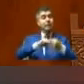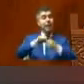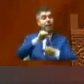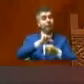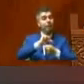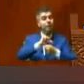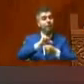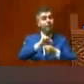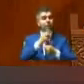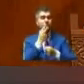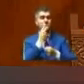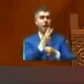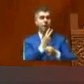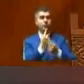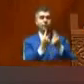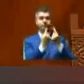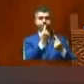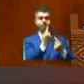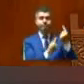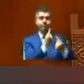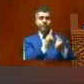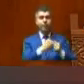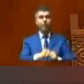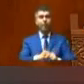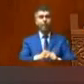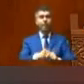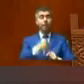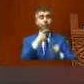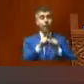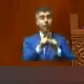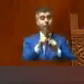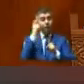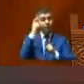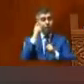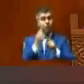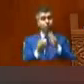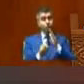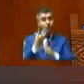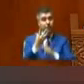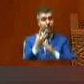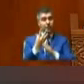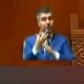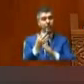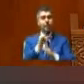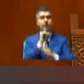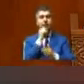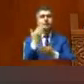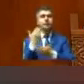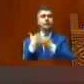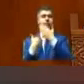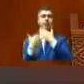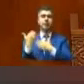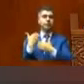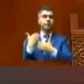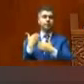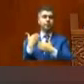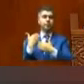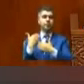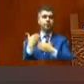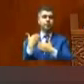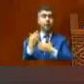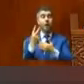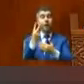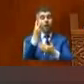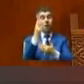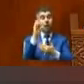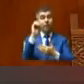هو الفكره؟ اولا هذه الفكره ماشي جديده، وذكر بها الاخ المستشار، هي فكره قديمه بدات من سنه